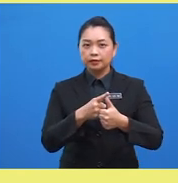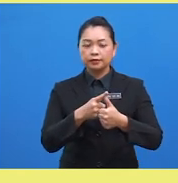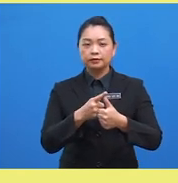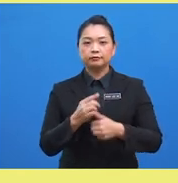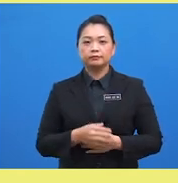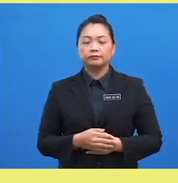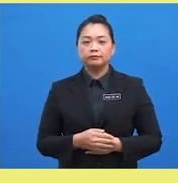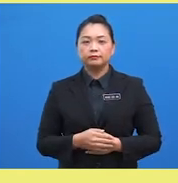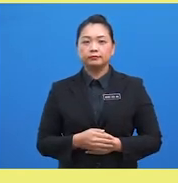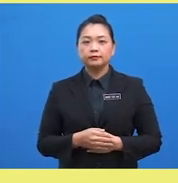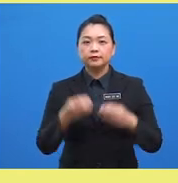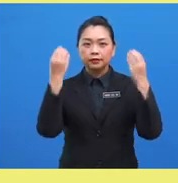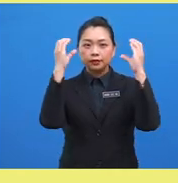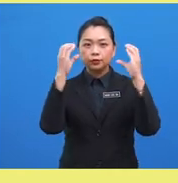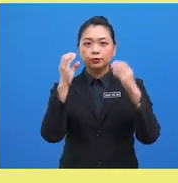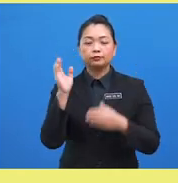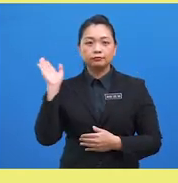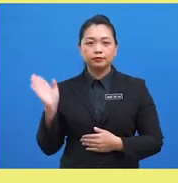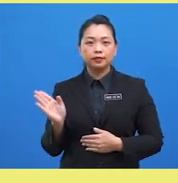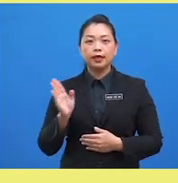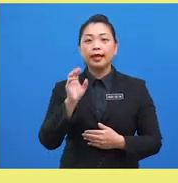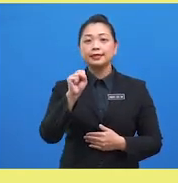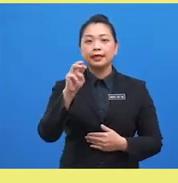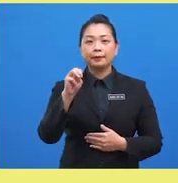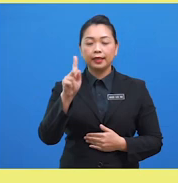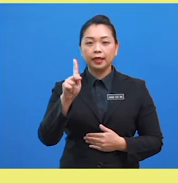cikgu dari SMK Bukit Tinggi Klang